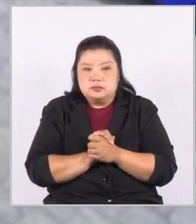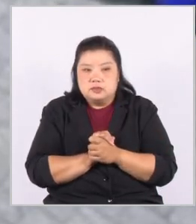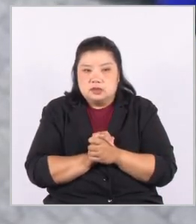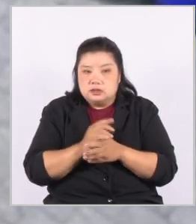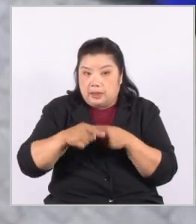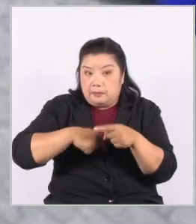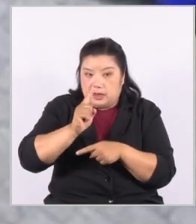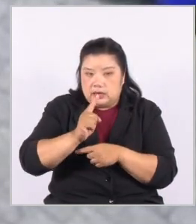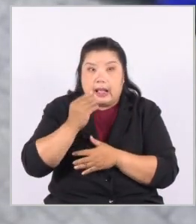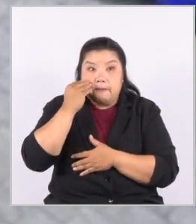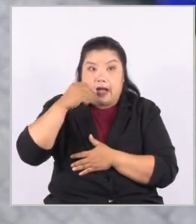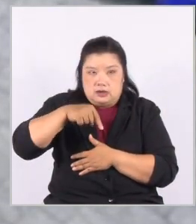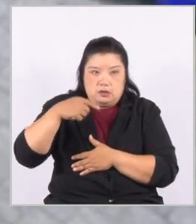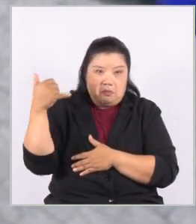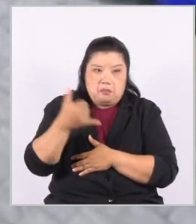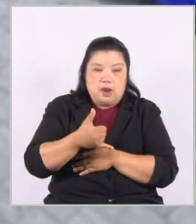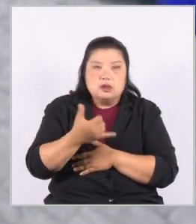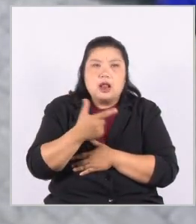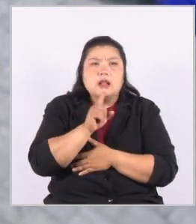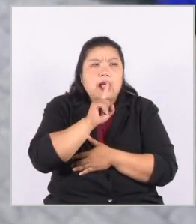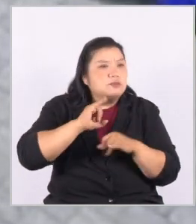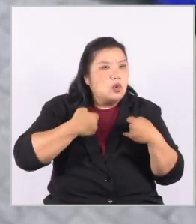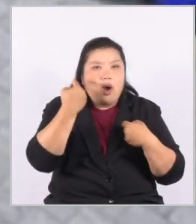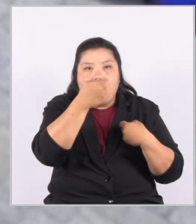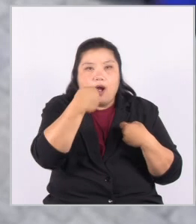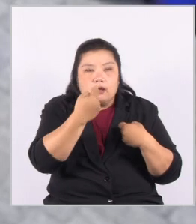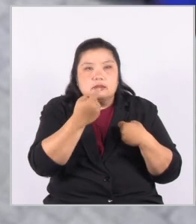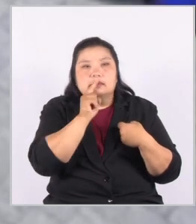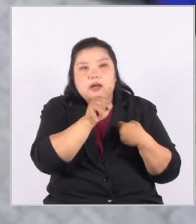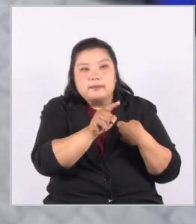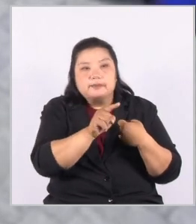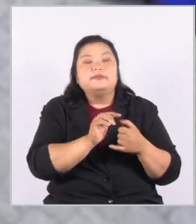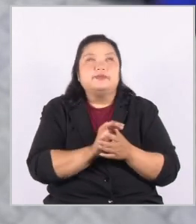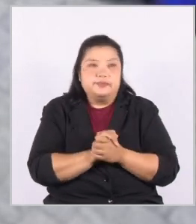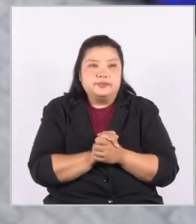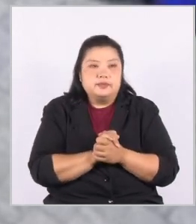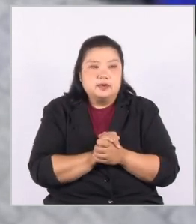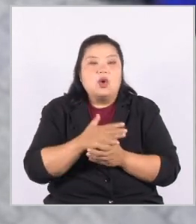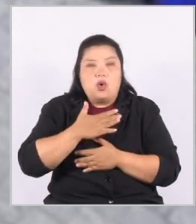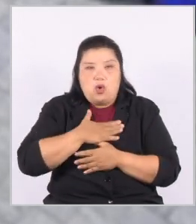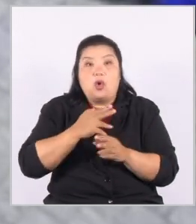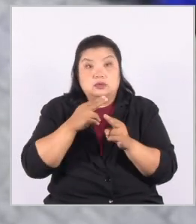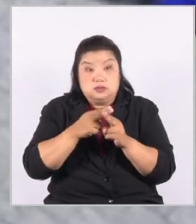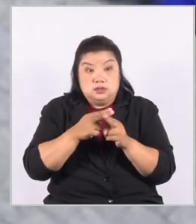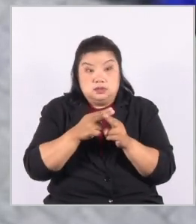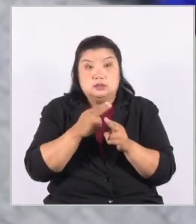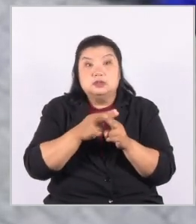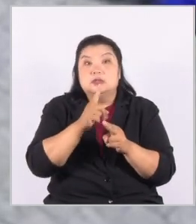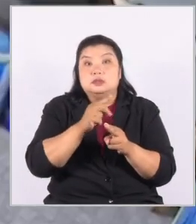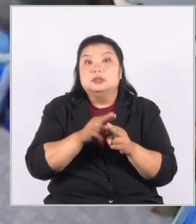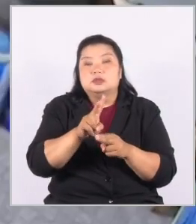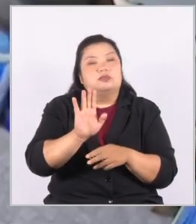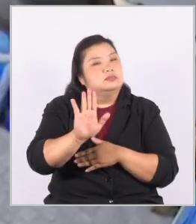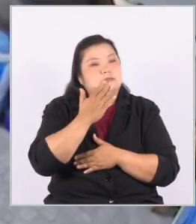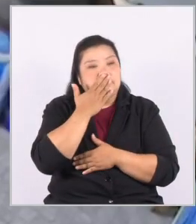ตรวจสอบบ้านหลังนี้หน่อยนะคะพูดคุยกับเจ้าของบ้านขออนุญาตสงวนชื่อและนามสกุลสมมติว่าชื่อคุณนิก็